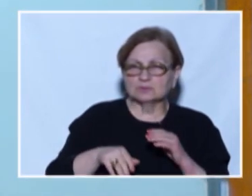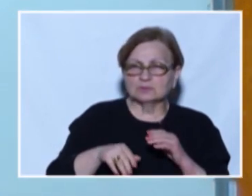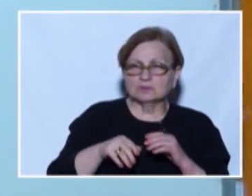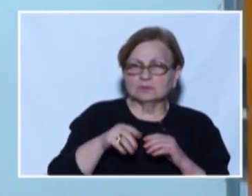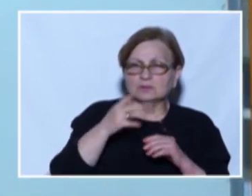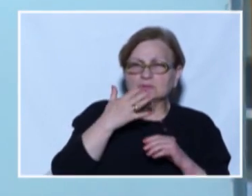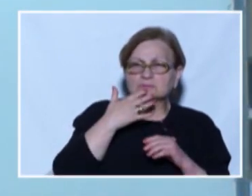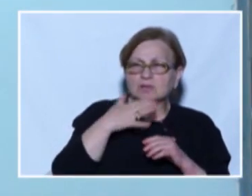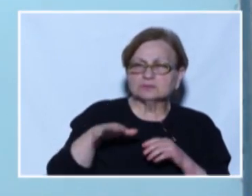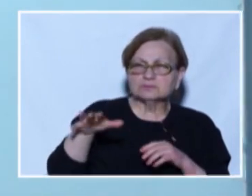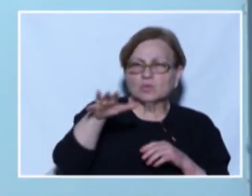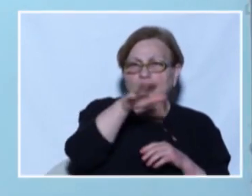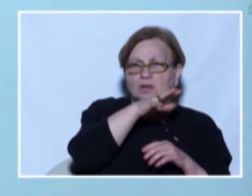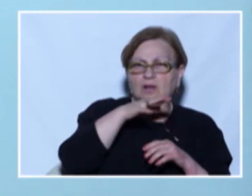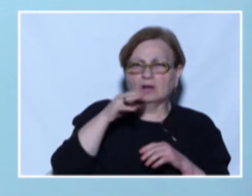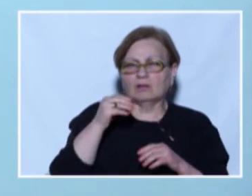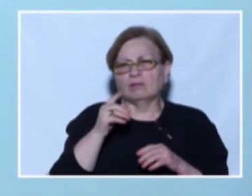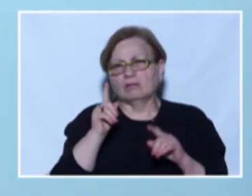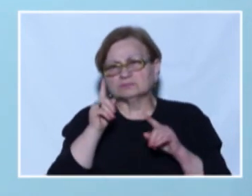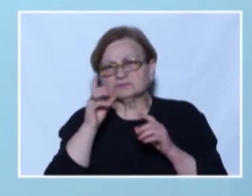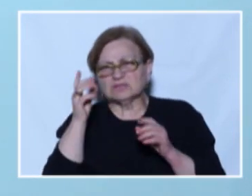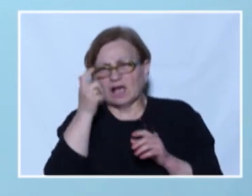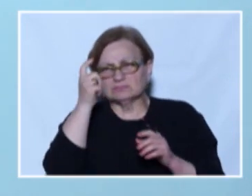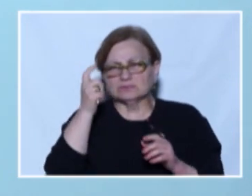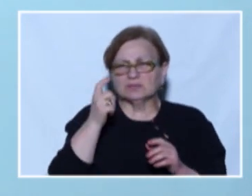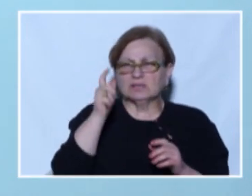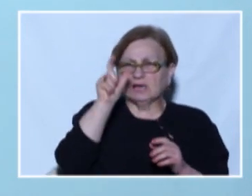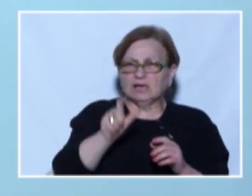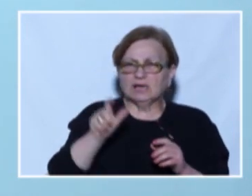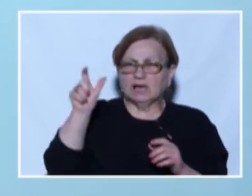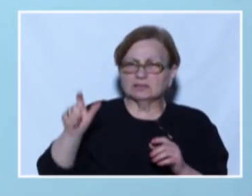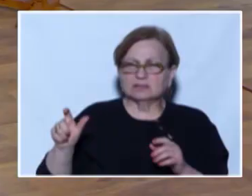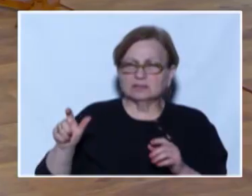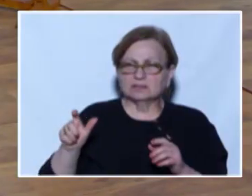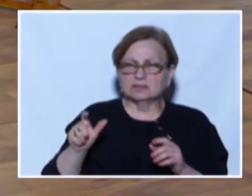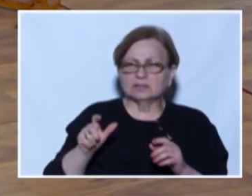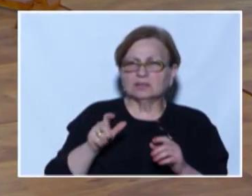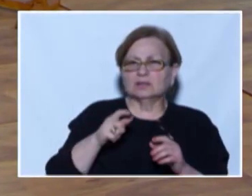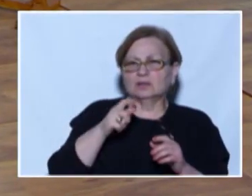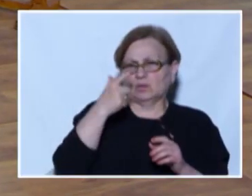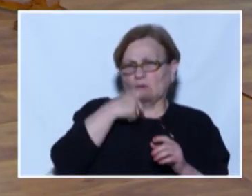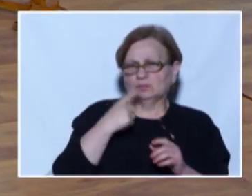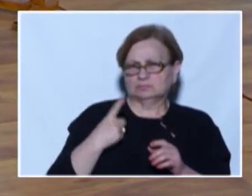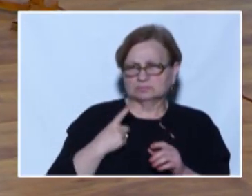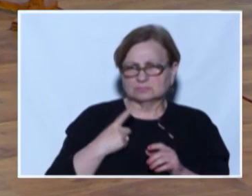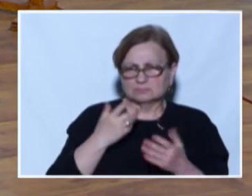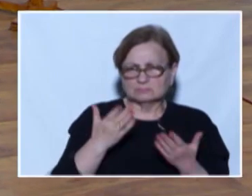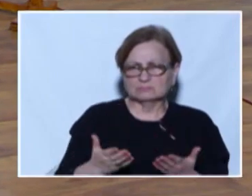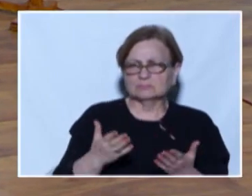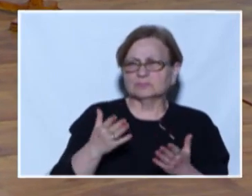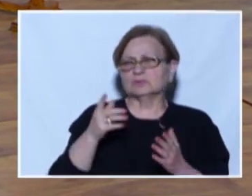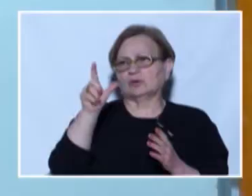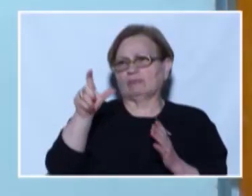ნაციონალური სახელმწიფოებისა, დასრულდა დრო ადამიანისა, რომელიც არის იდენტიფიცირებული გარკვეულ